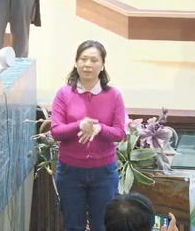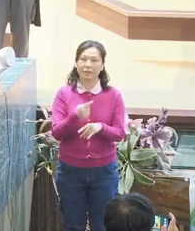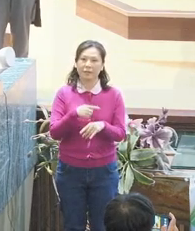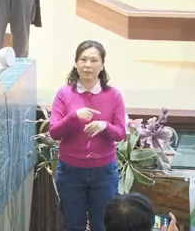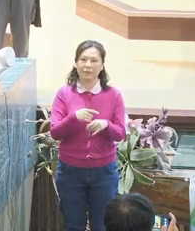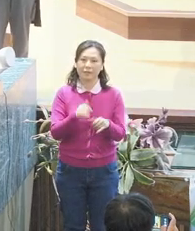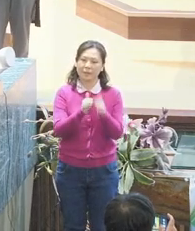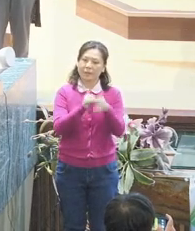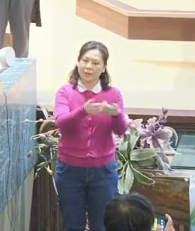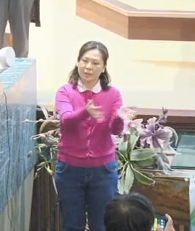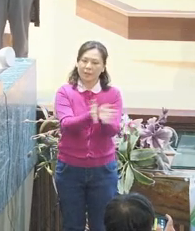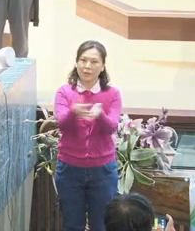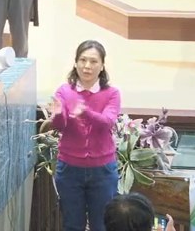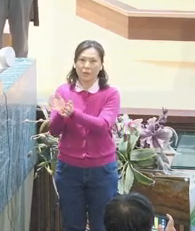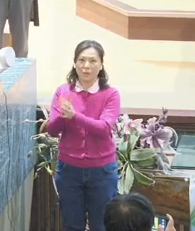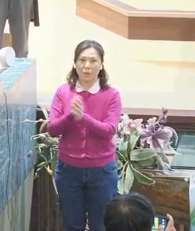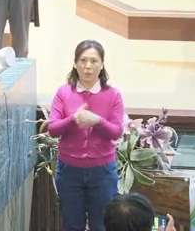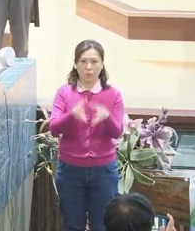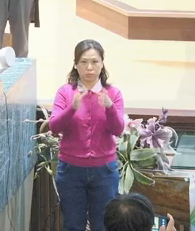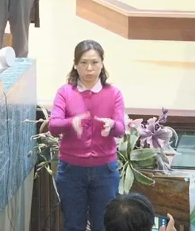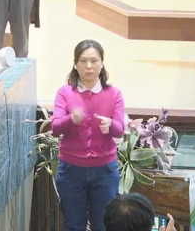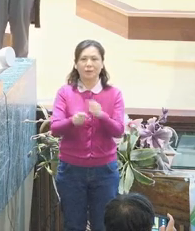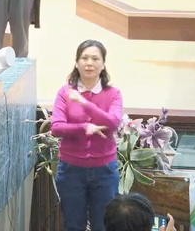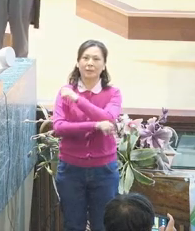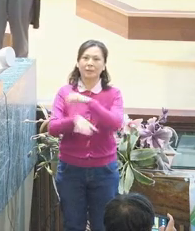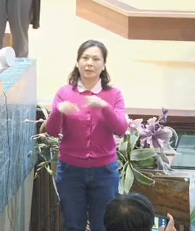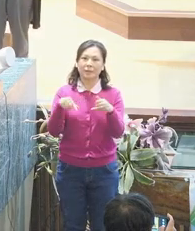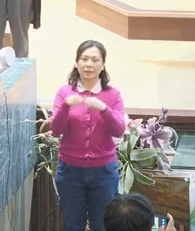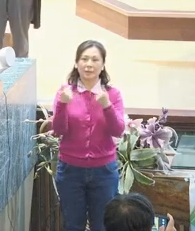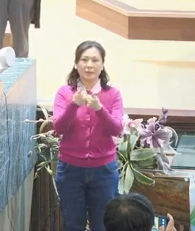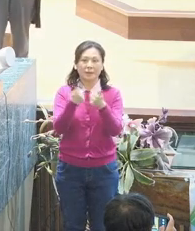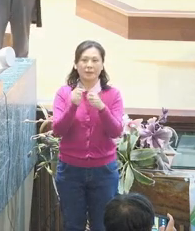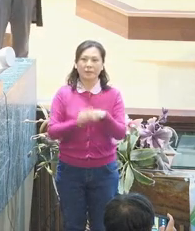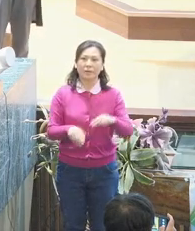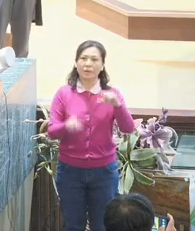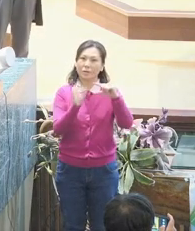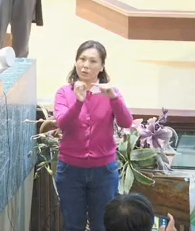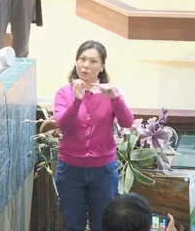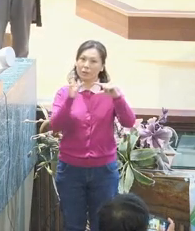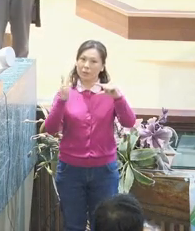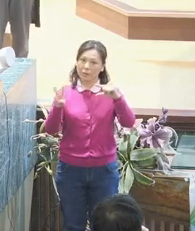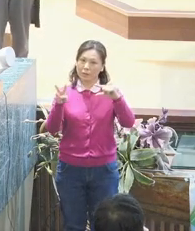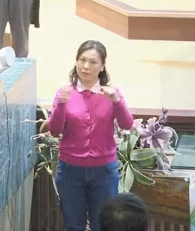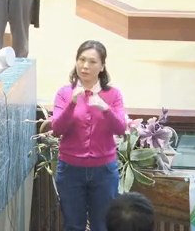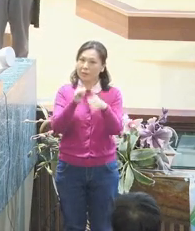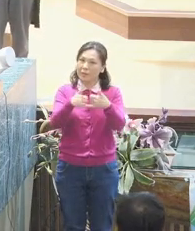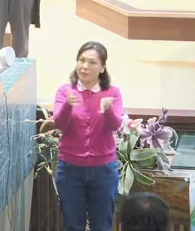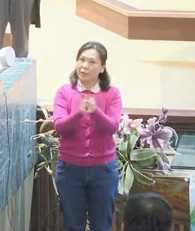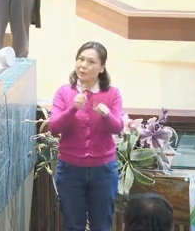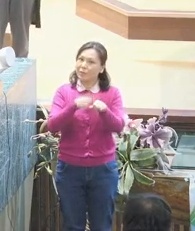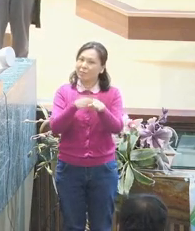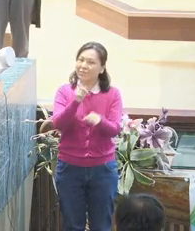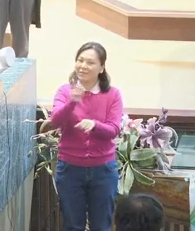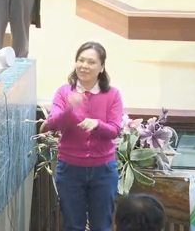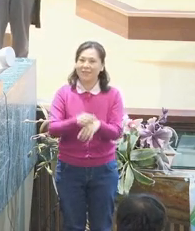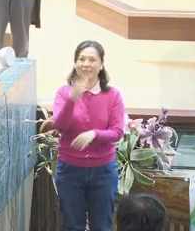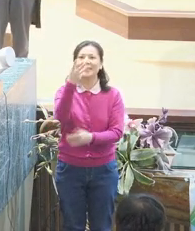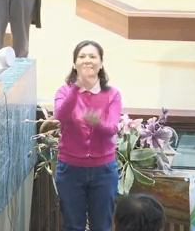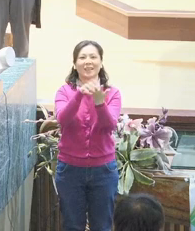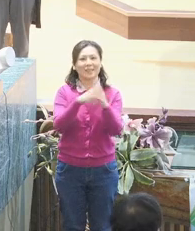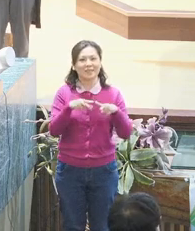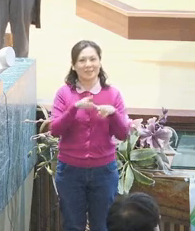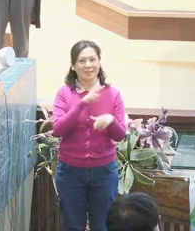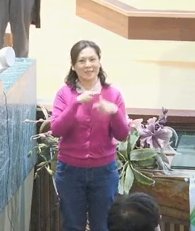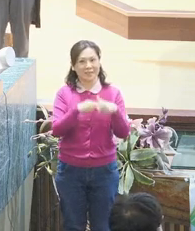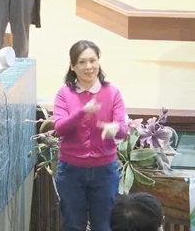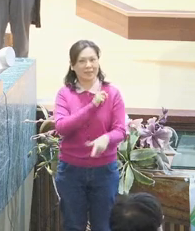的基金会。那如果用 GLINV 社群的习惯三个字介绍自己，那我应